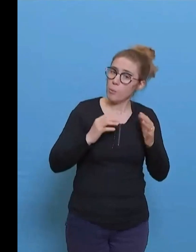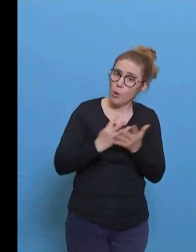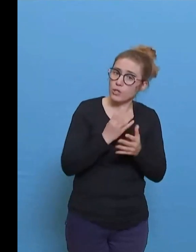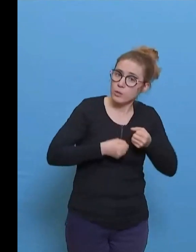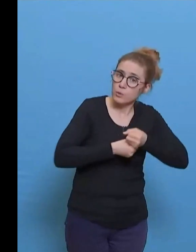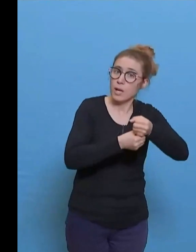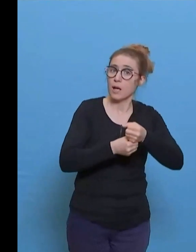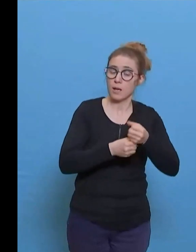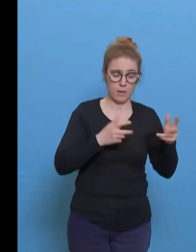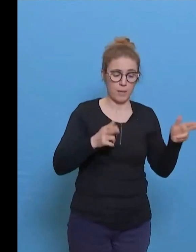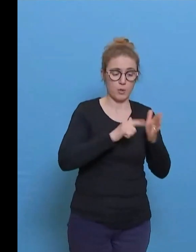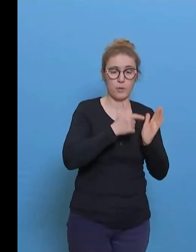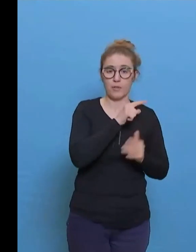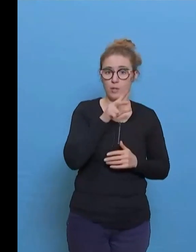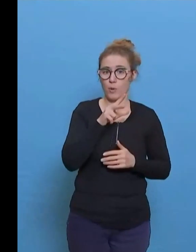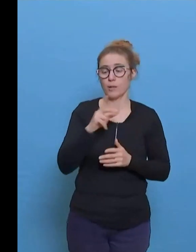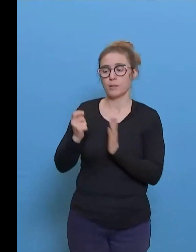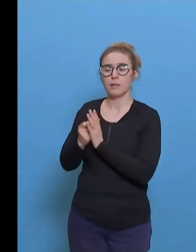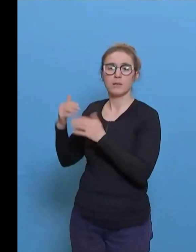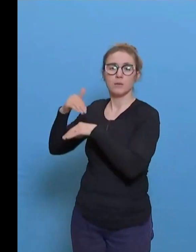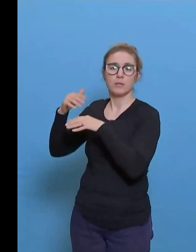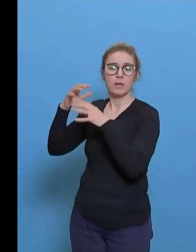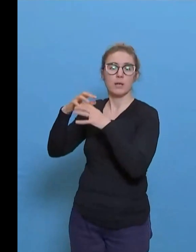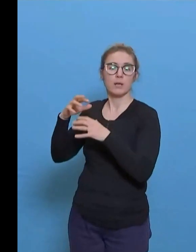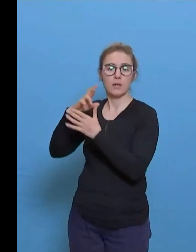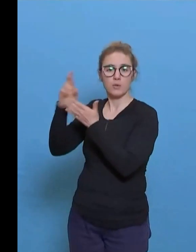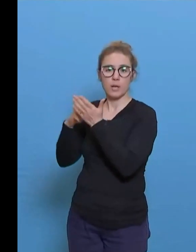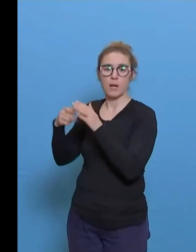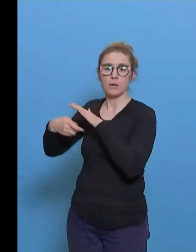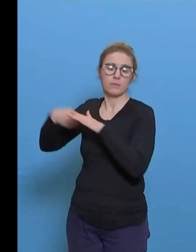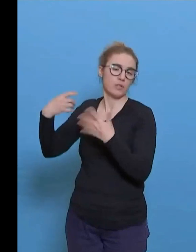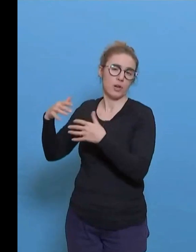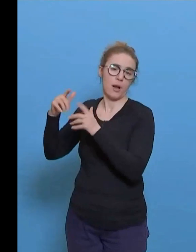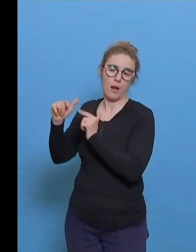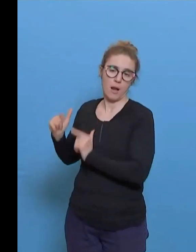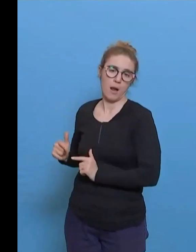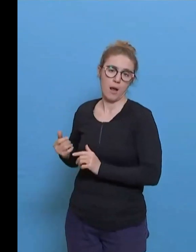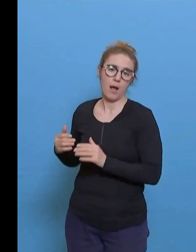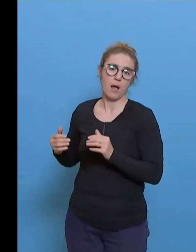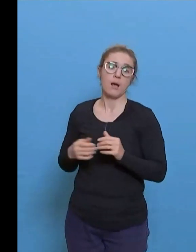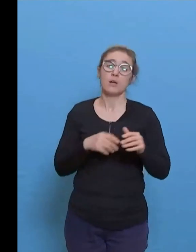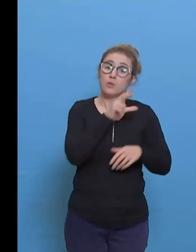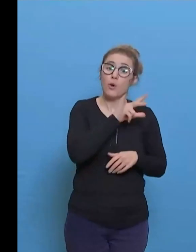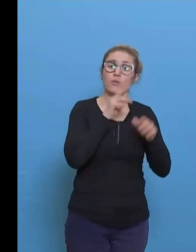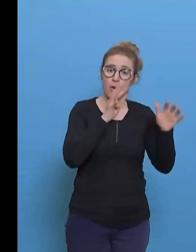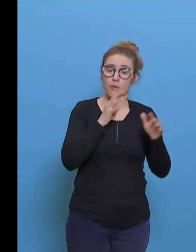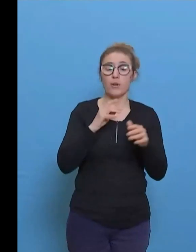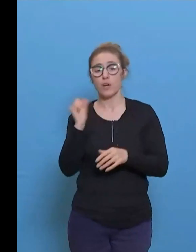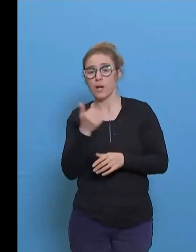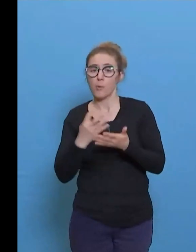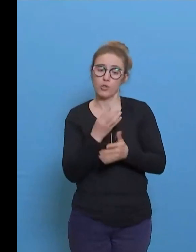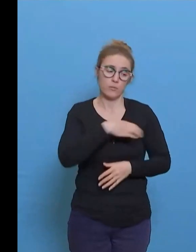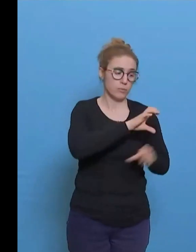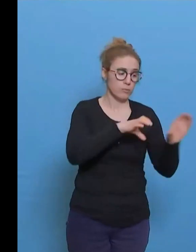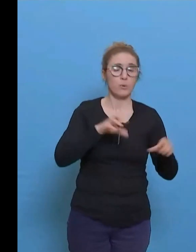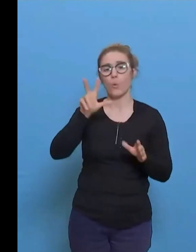en 2023, date à laquelle le Conseil régional avait déjà supprimé ces aides à la création, 39 pour une aide moyenne par projet